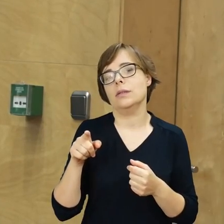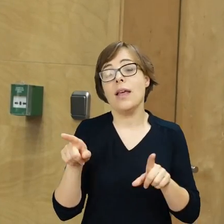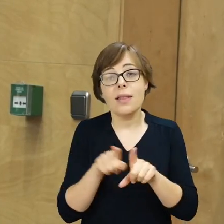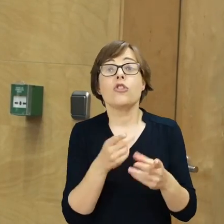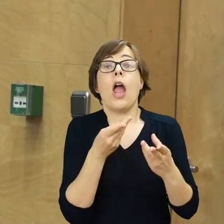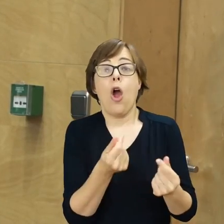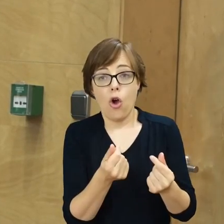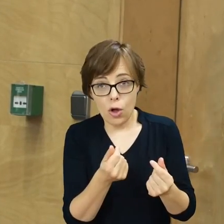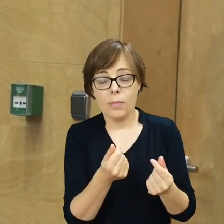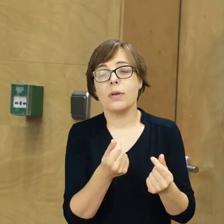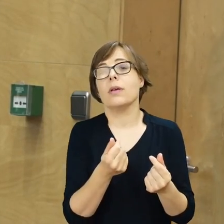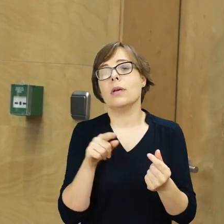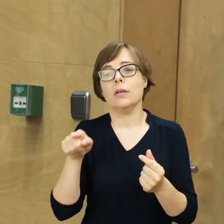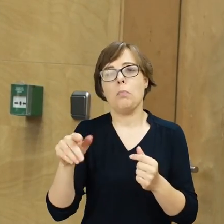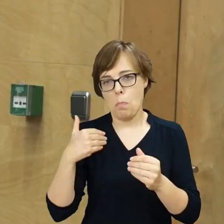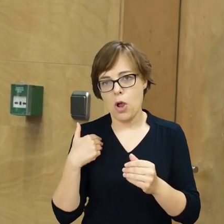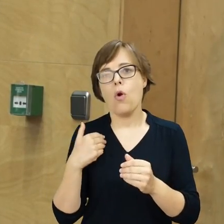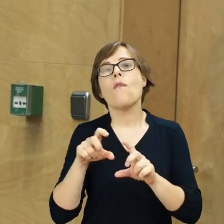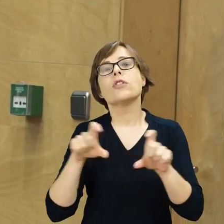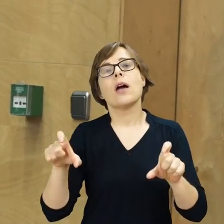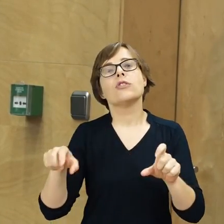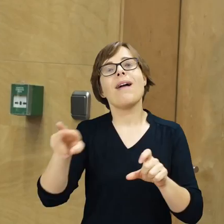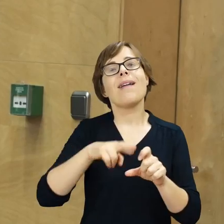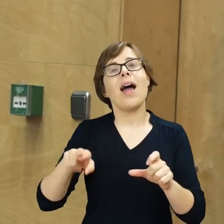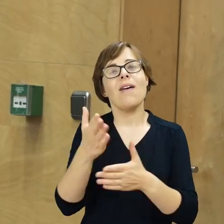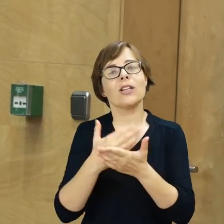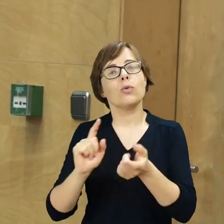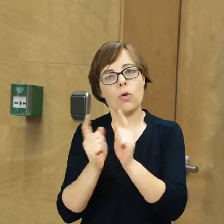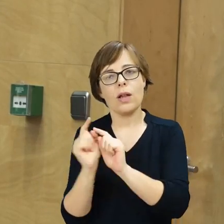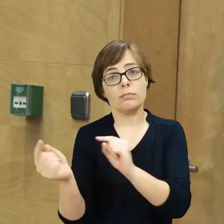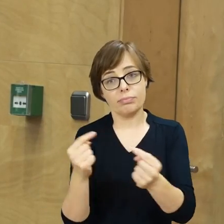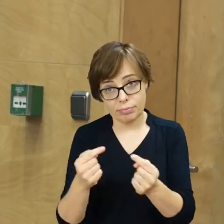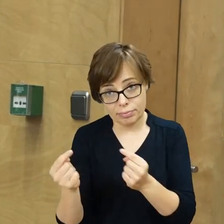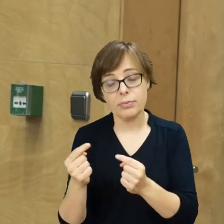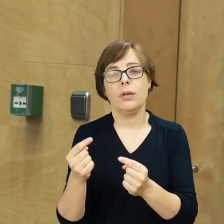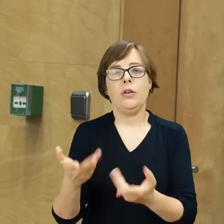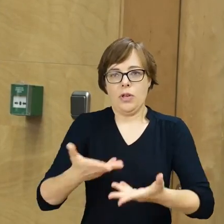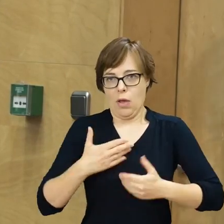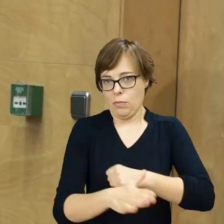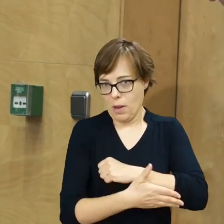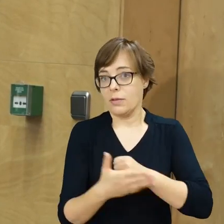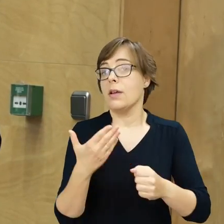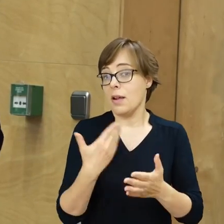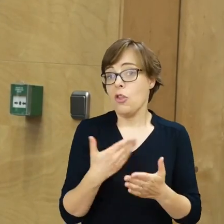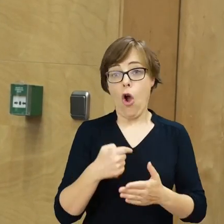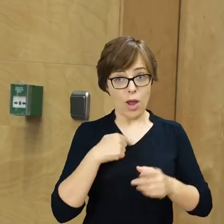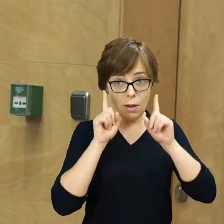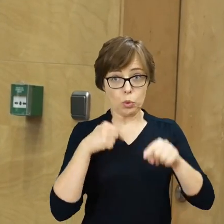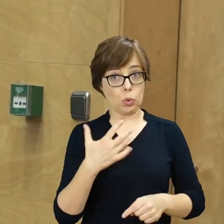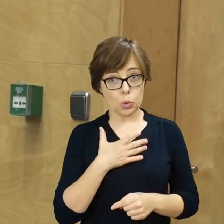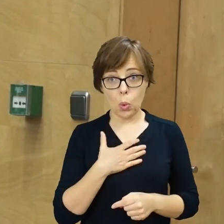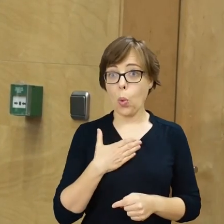ekonomii dyskutował to podczas Rady Wydziału, więc naprawdę mam takie poczucie, że jesteśmy tutaj mile witani i bardzo za to